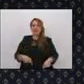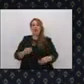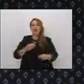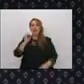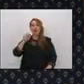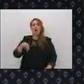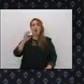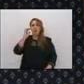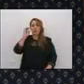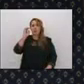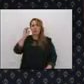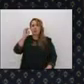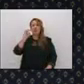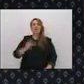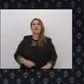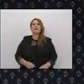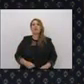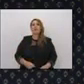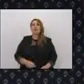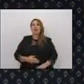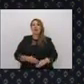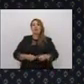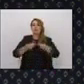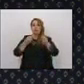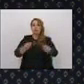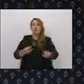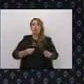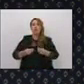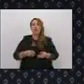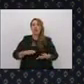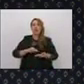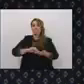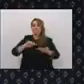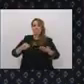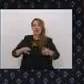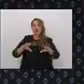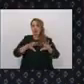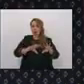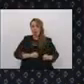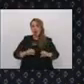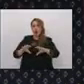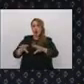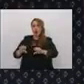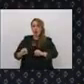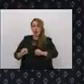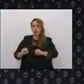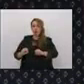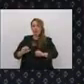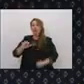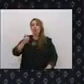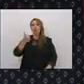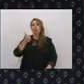الترقية والتسوير العقاري المستلمة أو الموضوعة حيز الاستغلال قبل أول